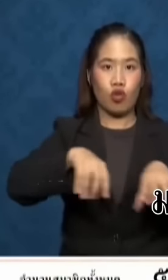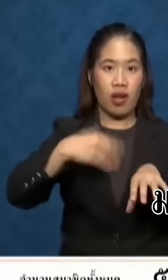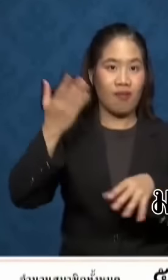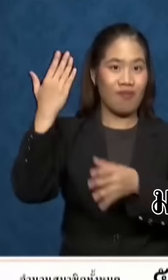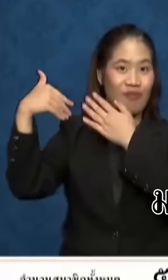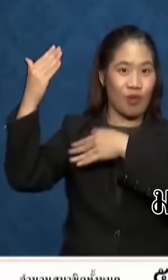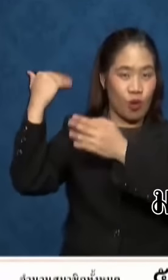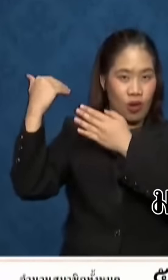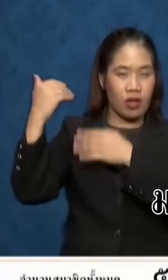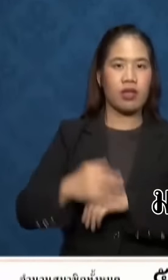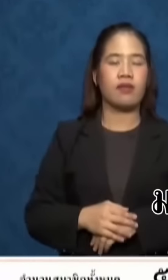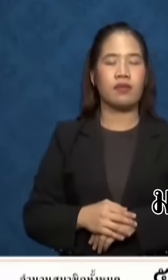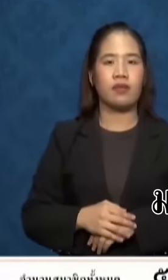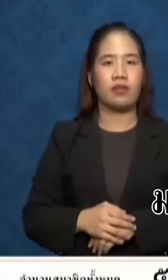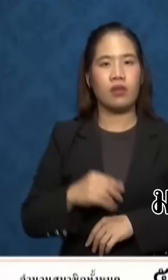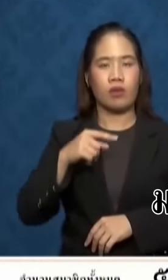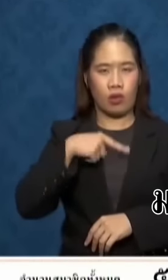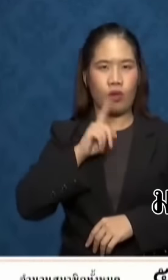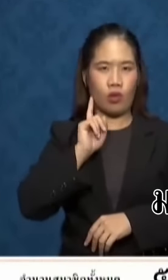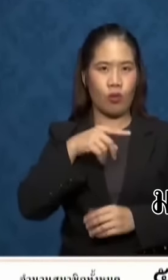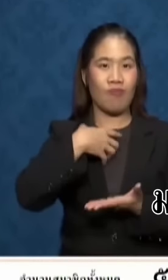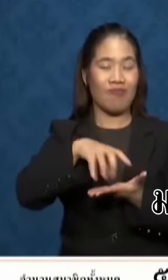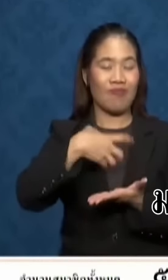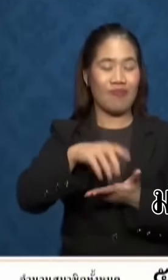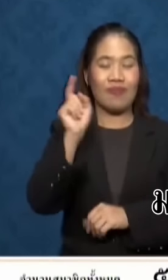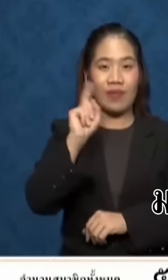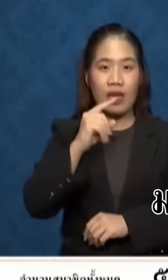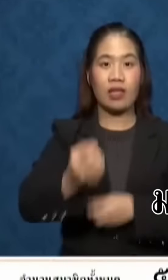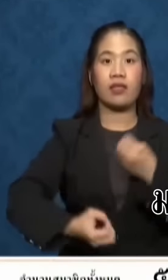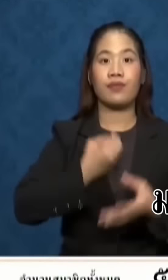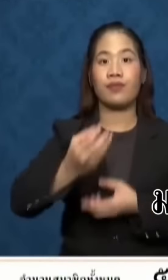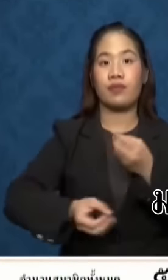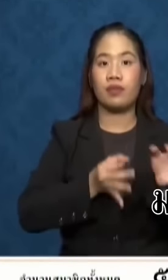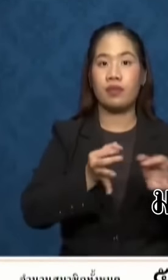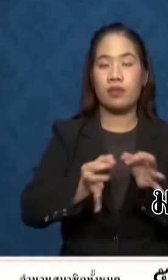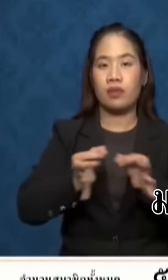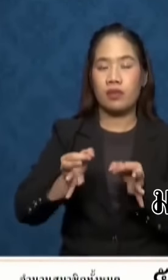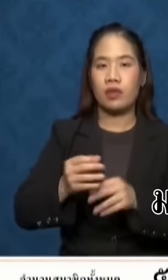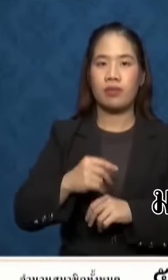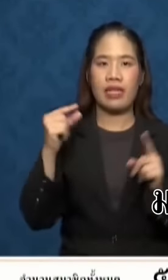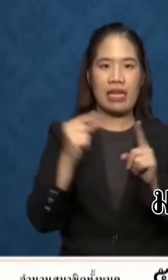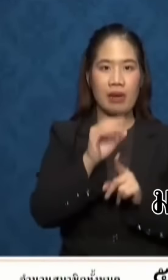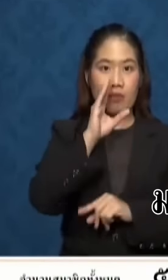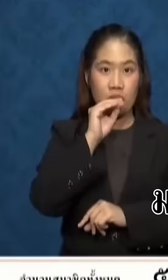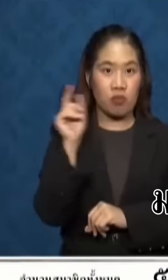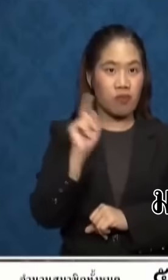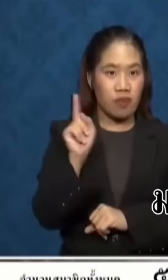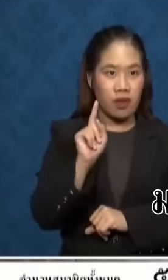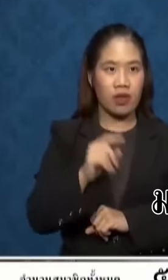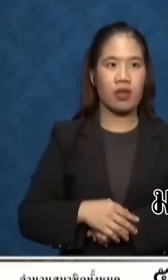านใอดีตก็ตามอย่ไรกตามผมตเรีนต่ท่ประธานครัสิ่ทท่พี่ปรายนี่ยท่านใช้คำว่าไม่เคย